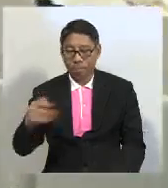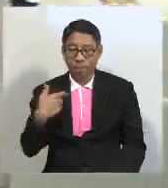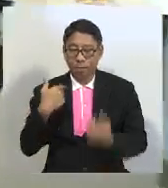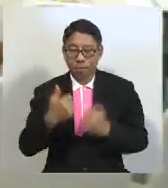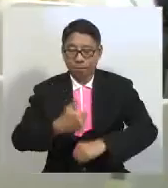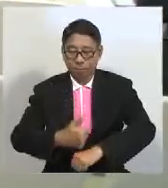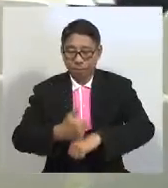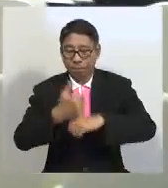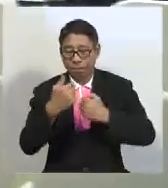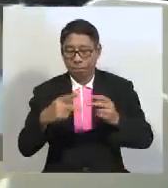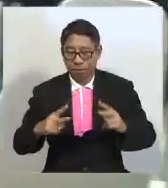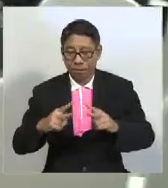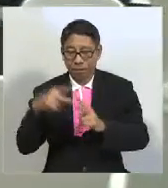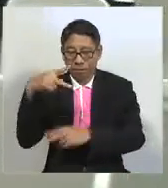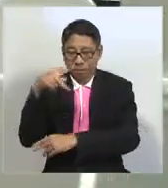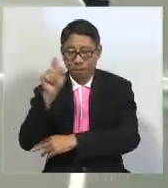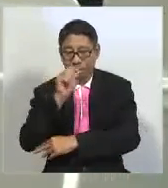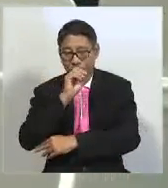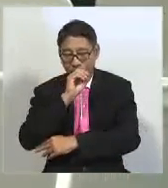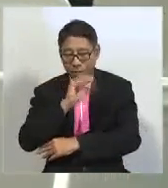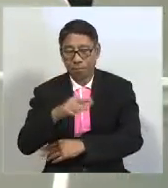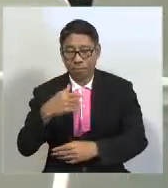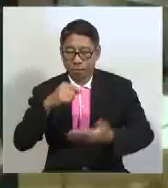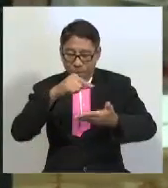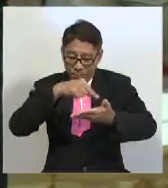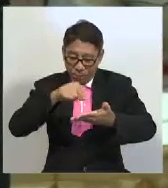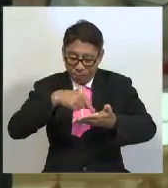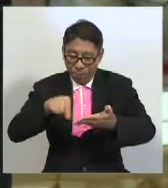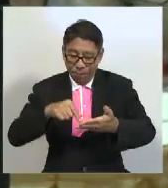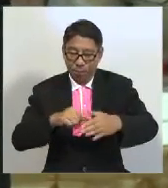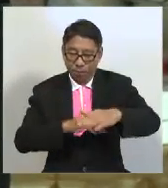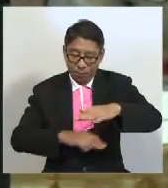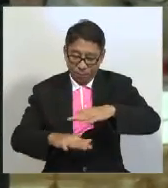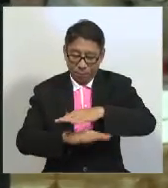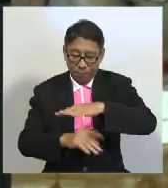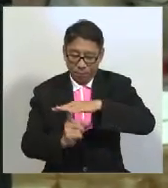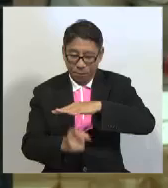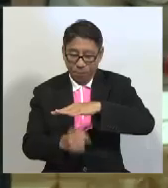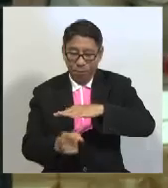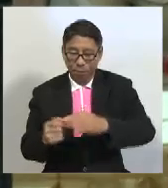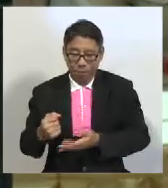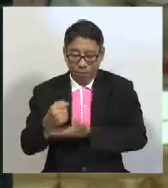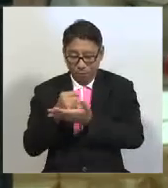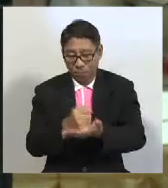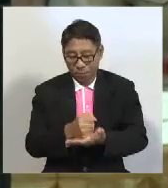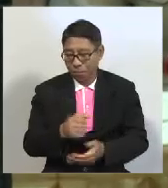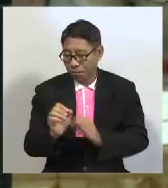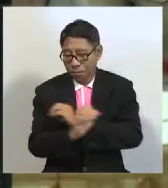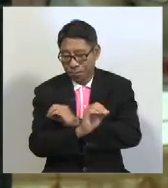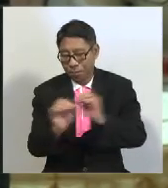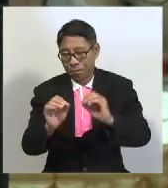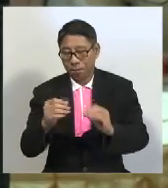ท่านอธิบดีกรมป่าไม้ก็ยืนยันว่าเป็นการตรวจสอบจากข้อเท็จจริงไม่มีการช่วยเหลือฝ่ายใดฝ่ายหนึ่งทั้ง